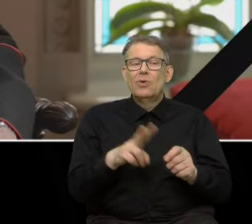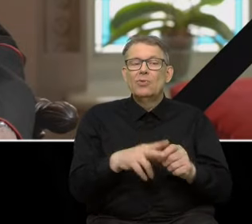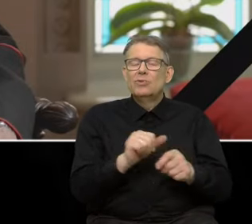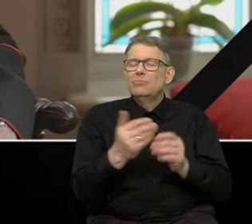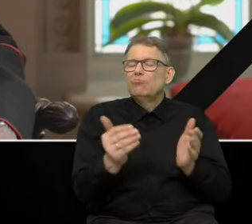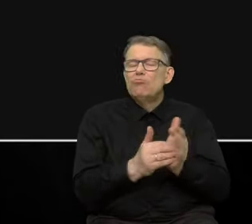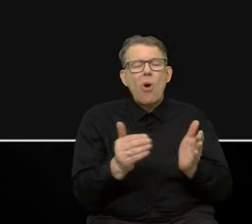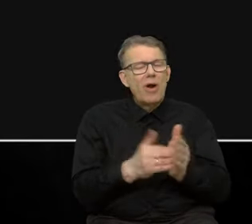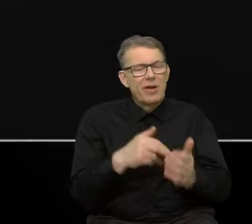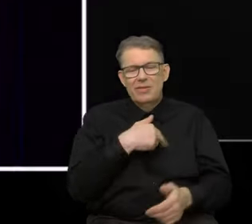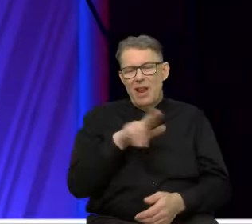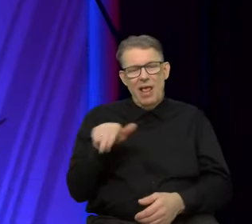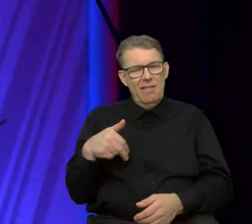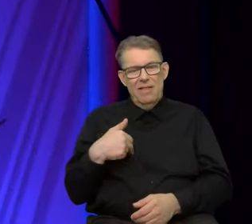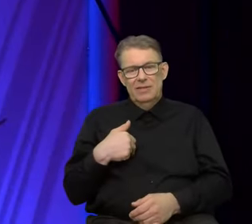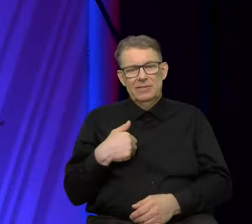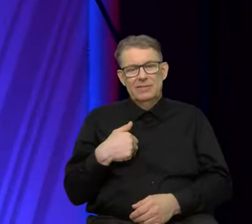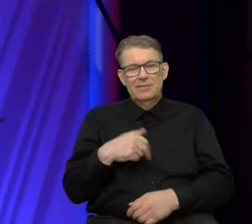potrzebne.